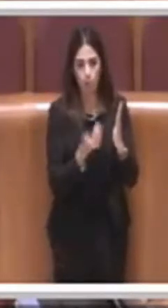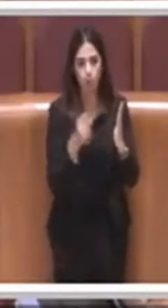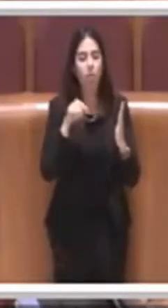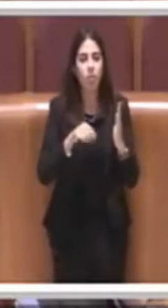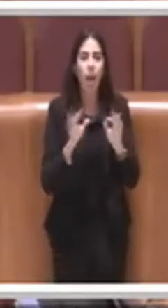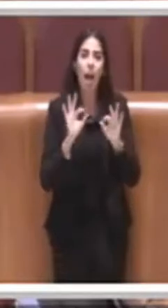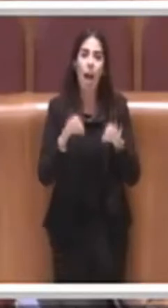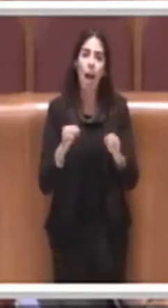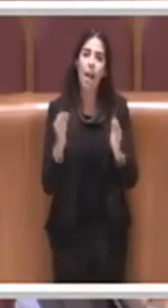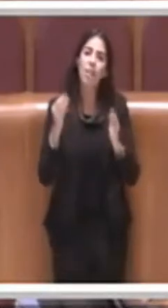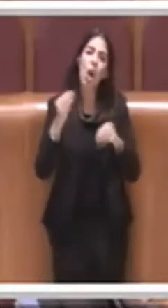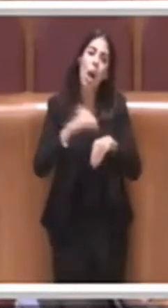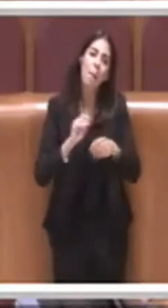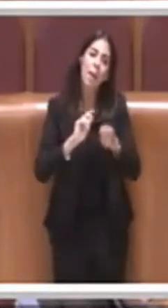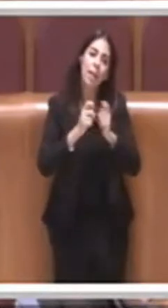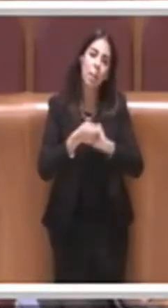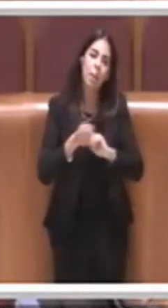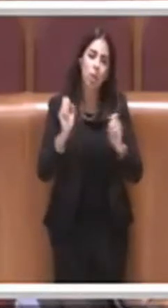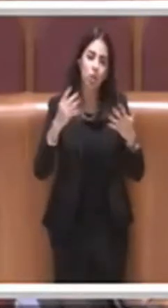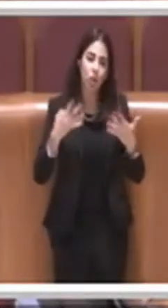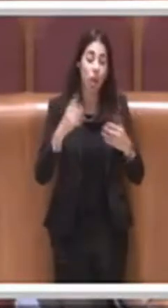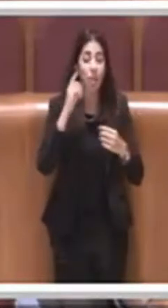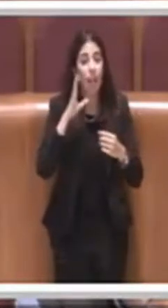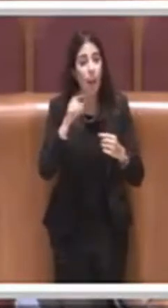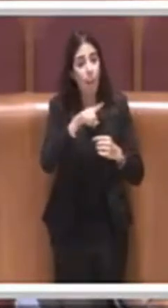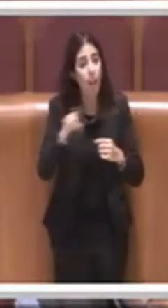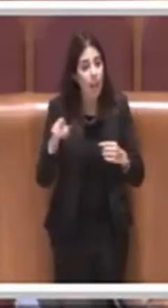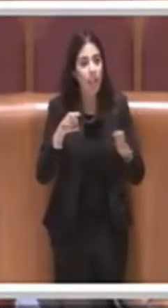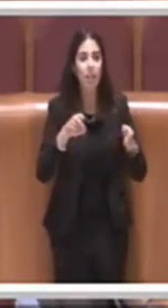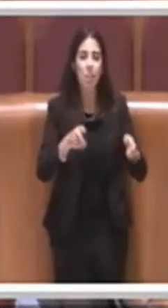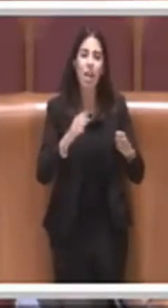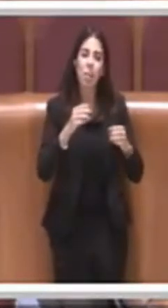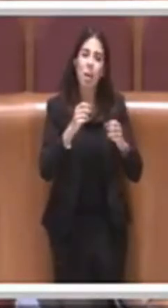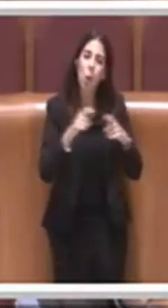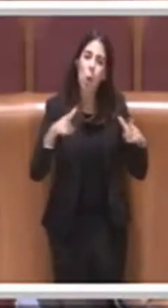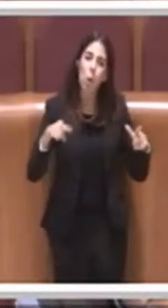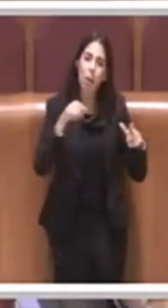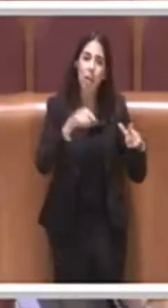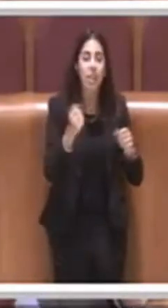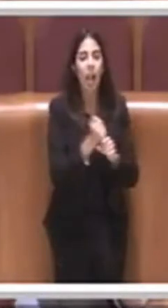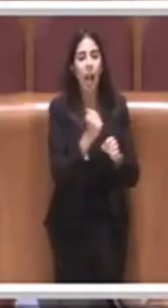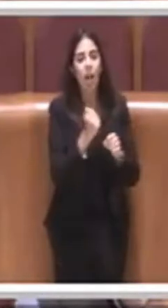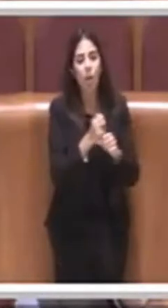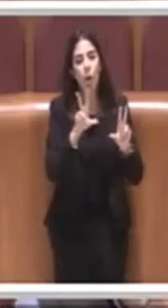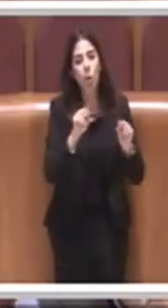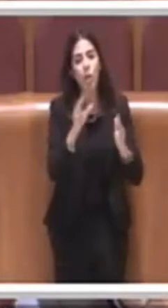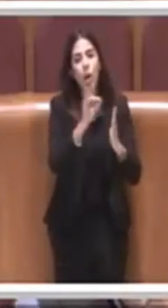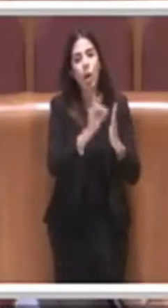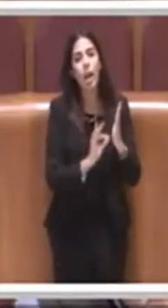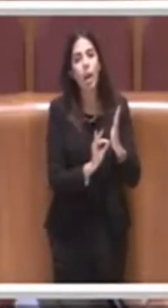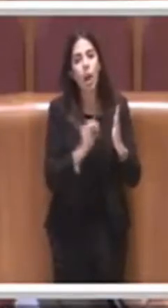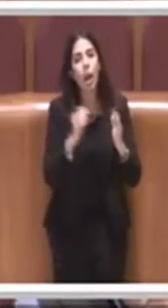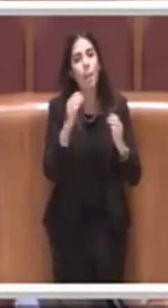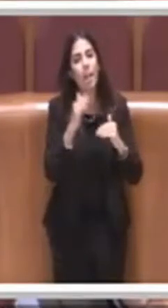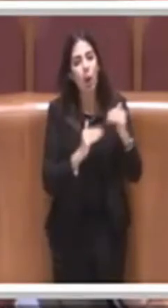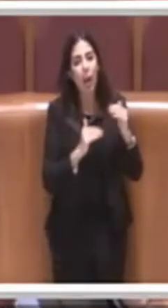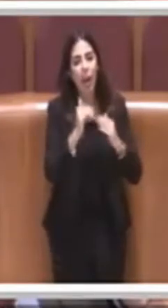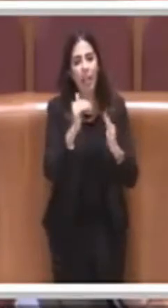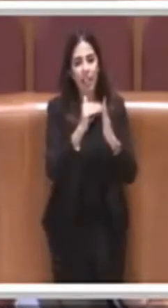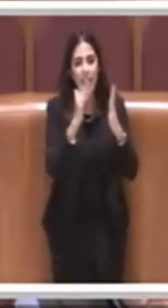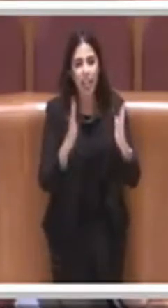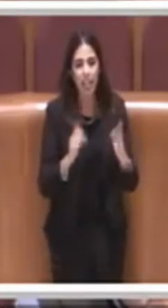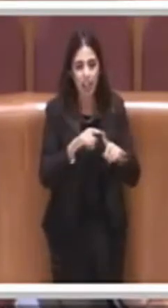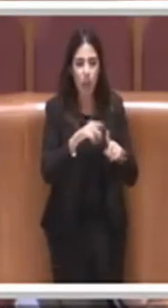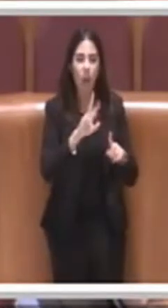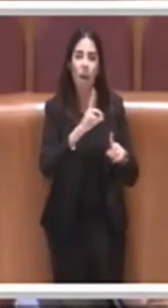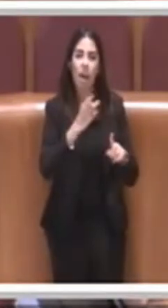Dipartimento Urbanistica, come sapete, si sta lavorando alla elaborazione di un nuovo regolamento edilizio, quindi al RET, e